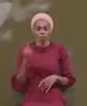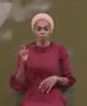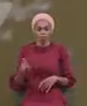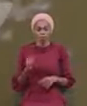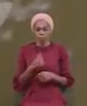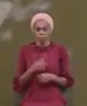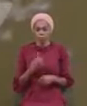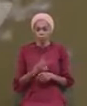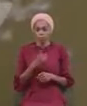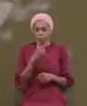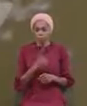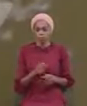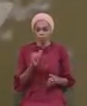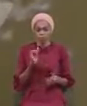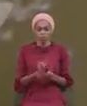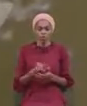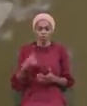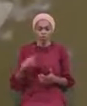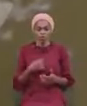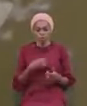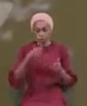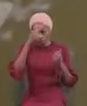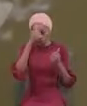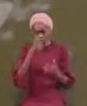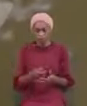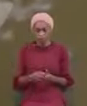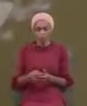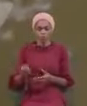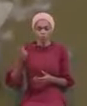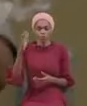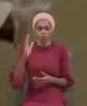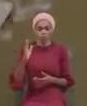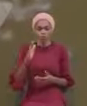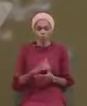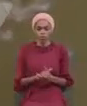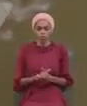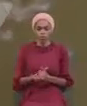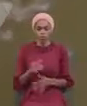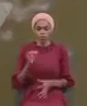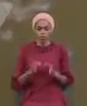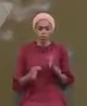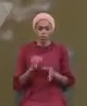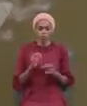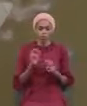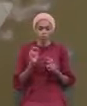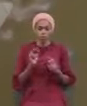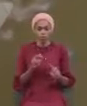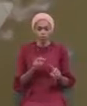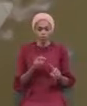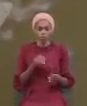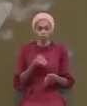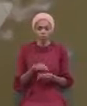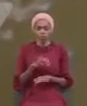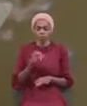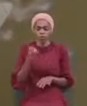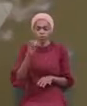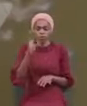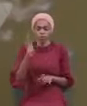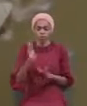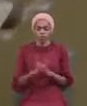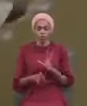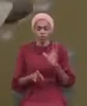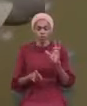nous obéissons à Dieu si vous voyez voyez job chapitre 36 job